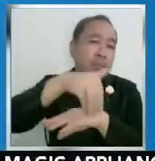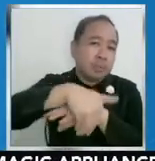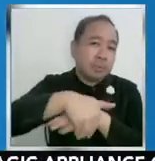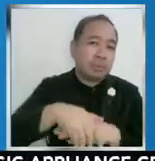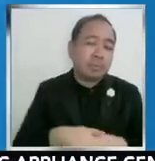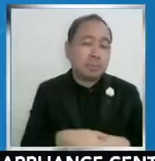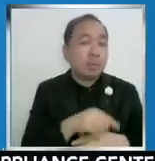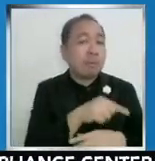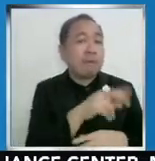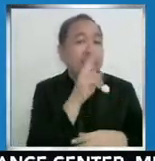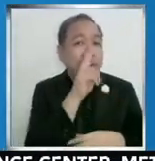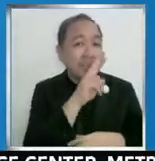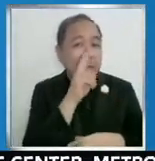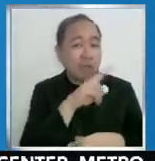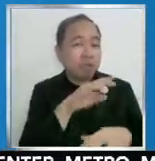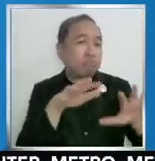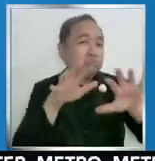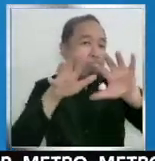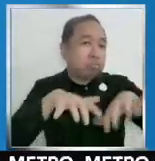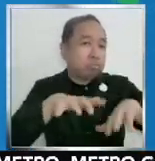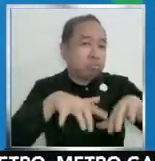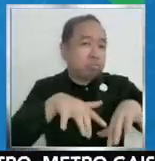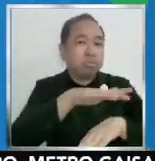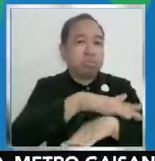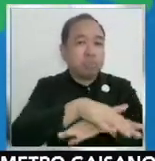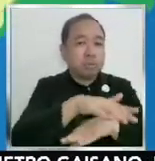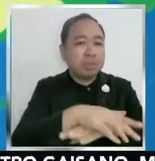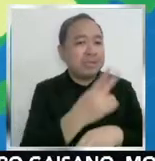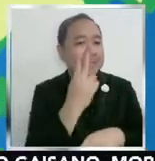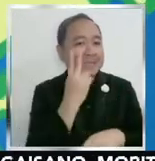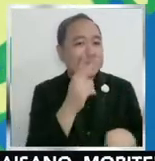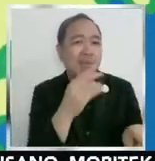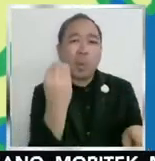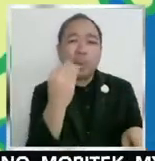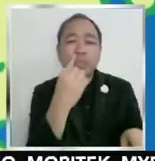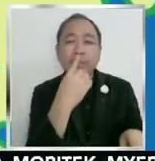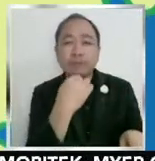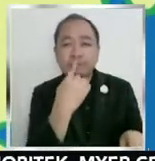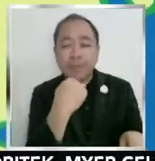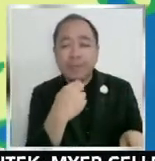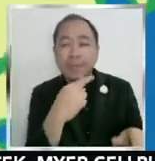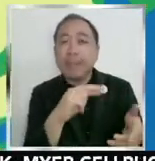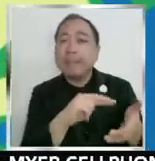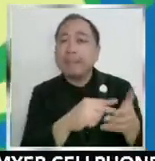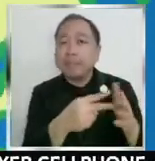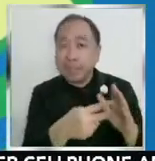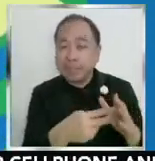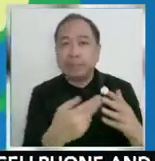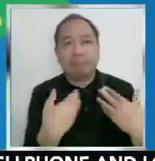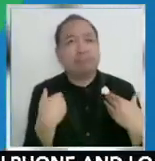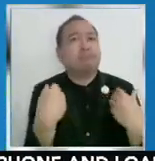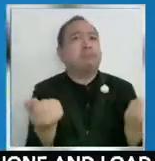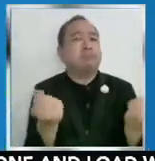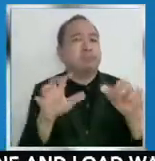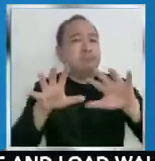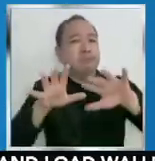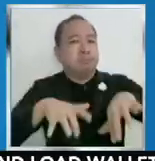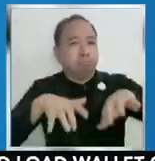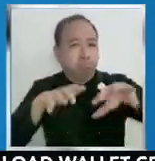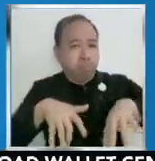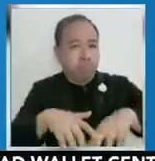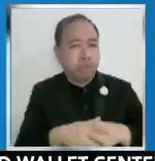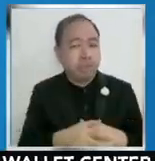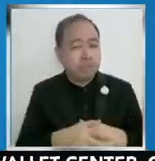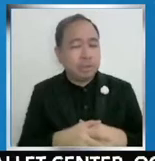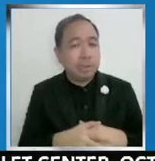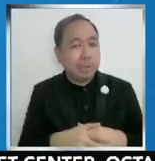naman, uulan din sa hapon. Yung mga kulay orange at pula, ibig sabihin ho niyan ay heavy to intense rains. Asahan niyan